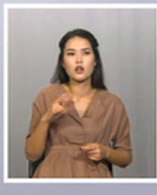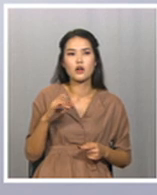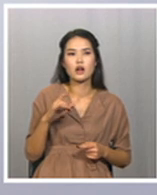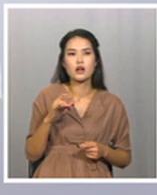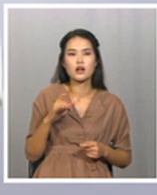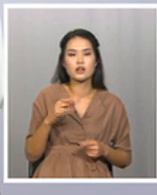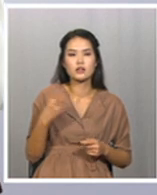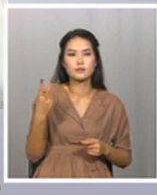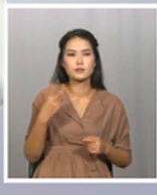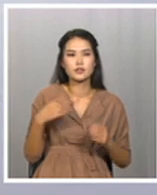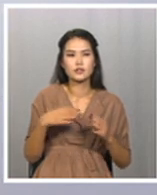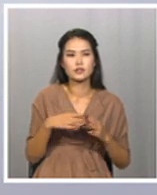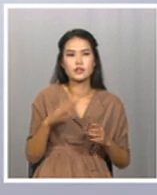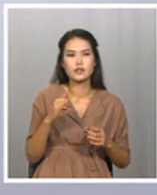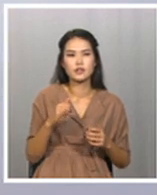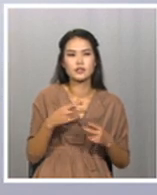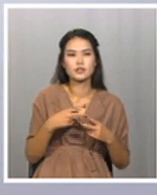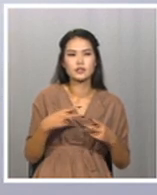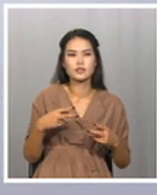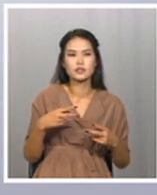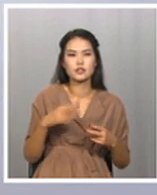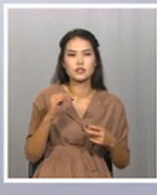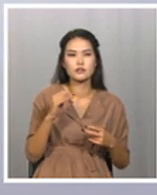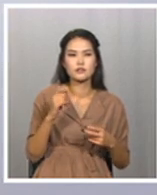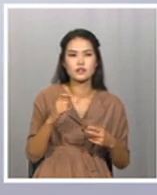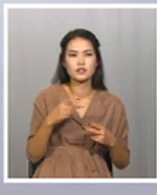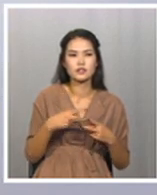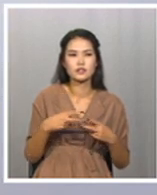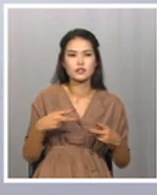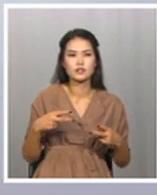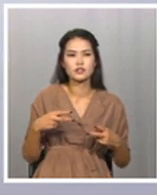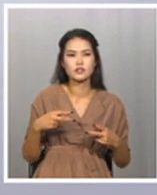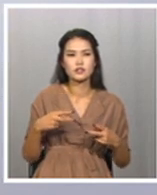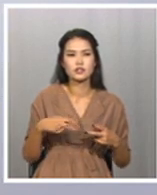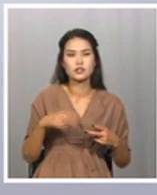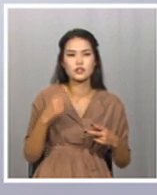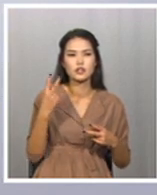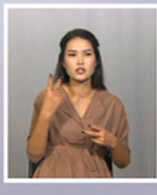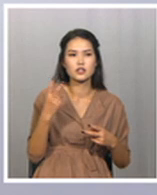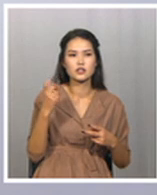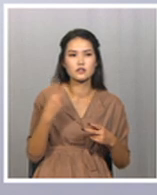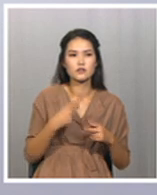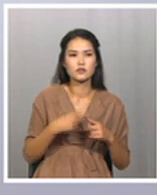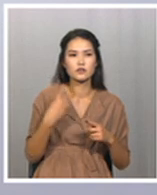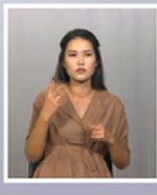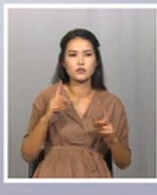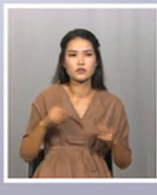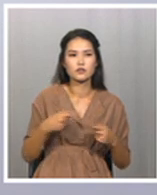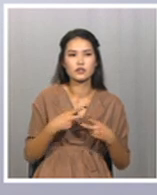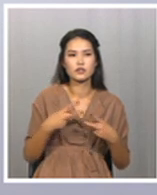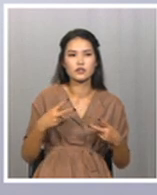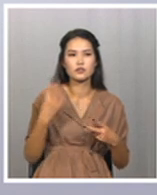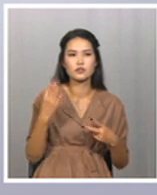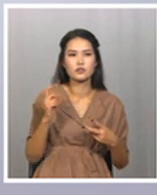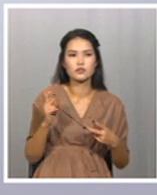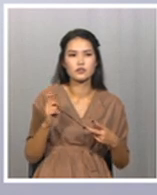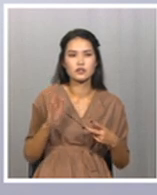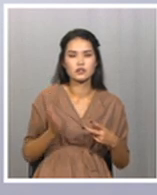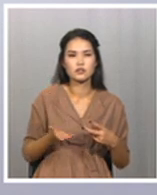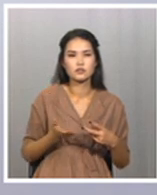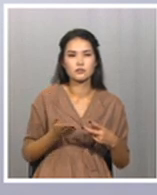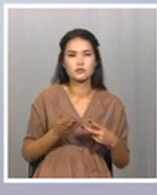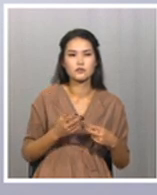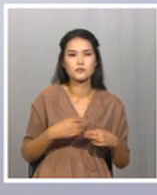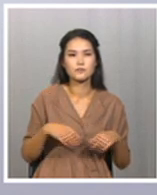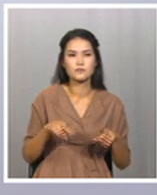берілген функцияның туындысын табамыз. Яғни 2x квадрат қосылған 3-дің туындысы, 2x квадраттың туындысы 4x, 3-дің туындысы 0.